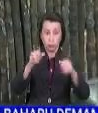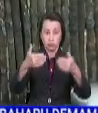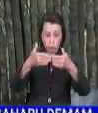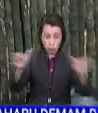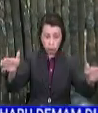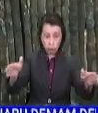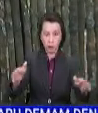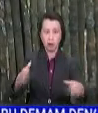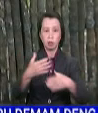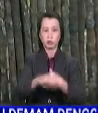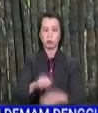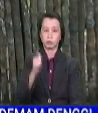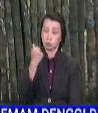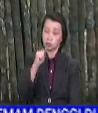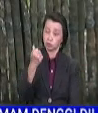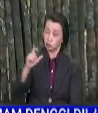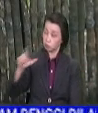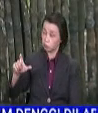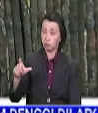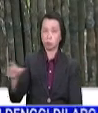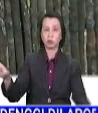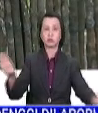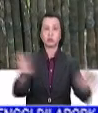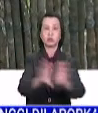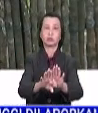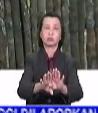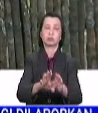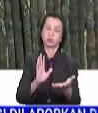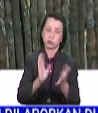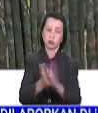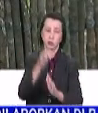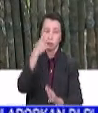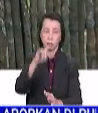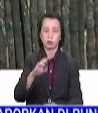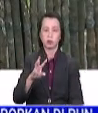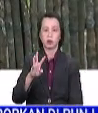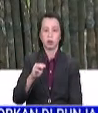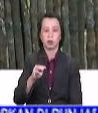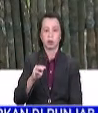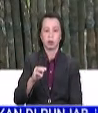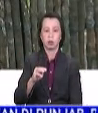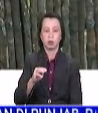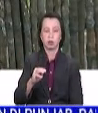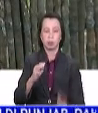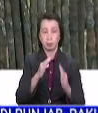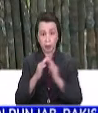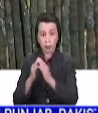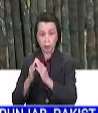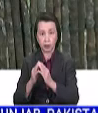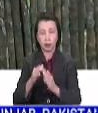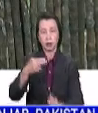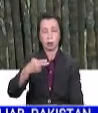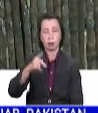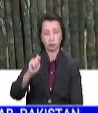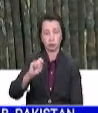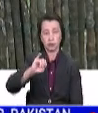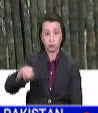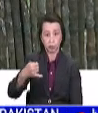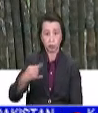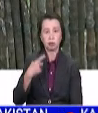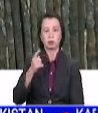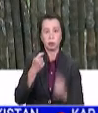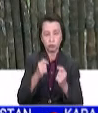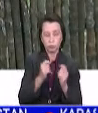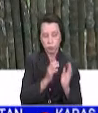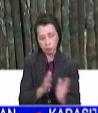smule setelah 10 bulan yang lalu tidak dapat Bawa plastik Jadi bagi pihak majelis pemanahan tohjaya kami akan coba menyelaraskan